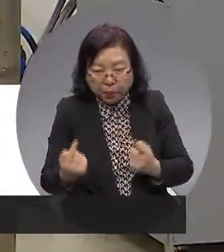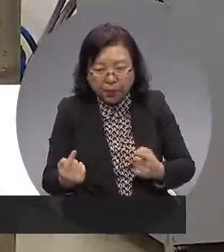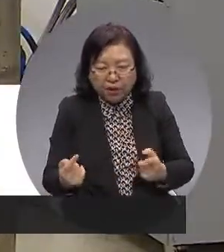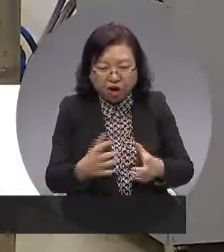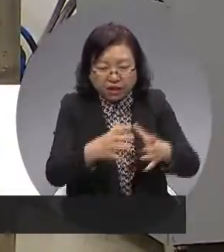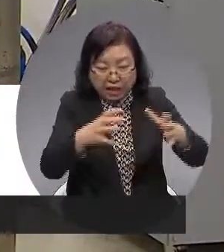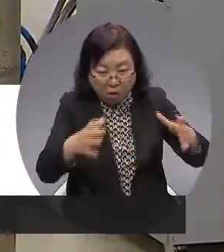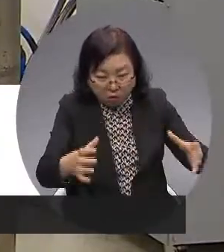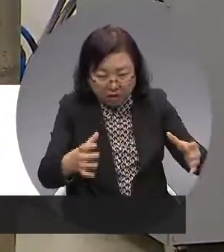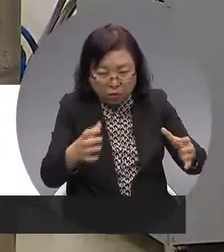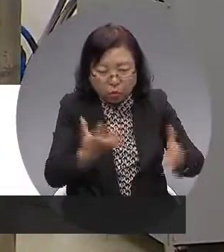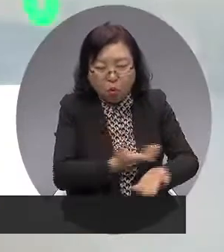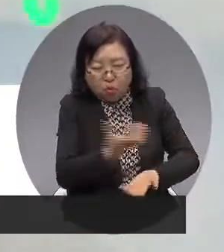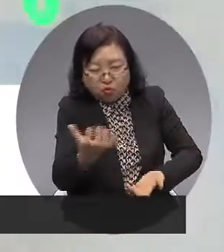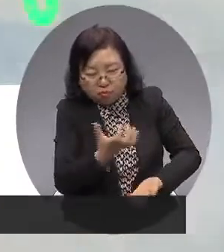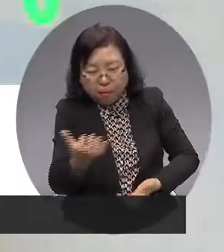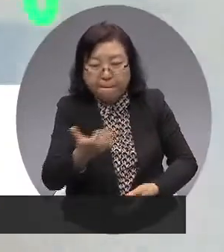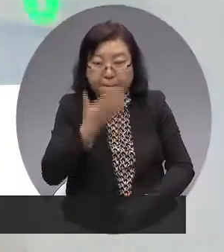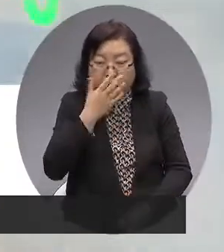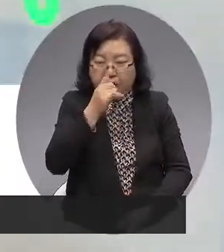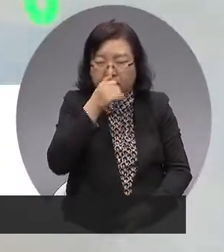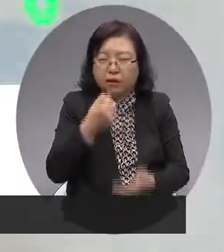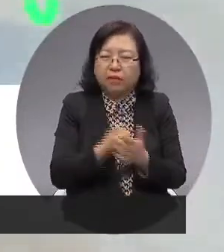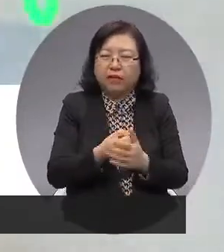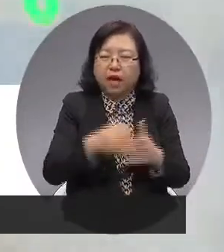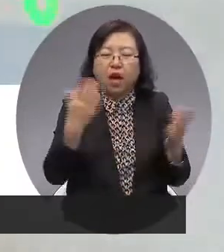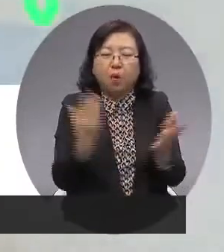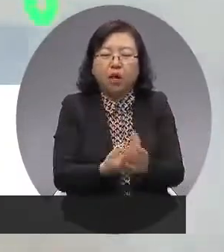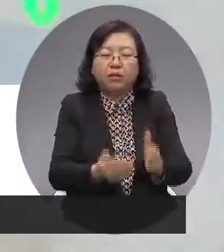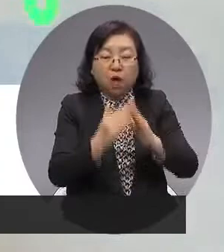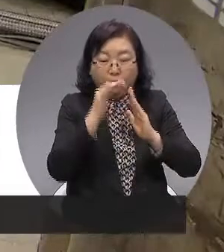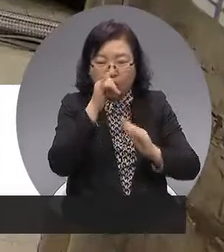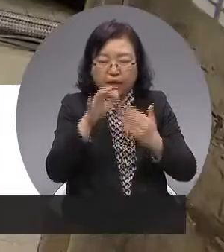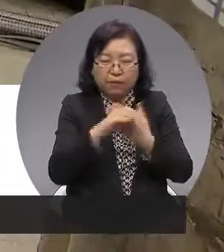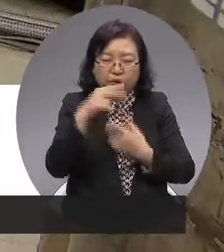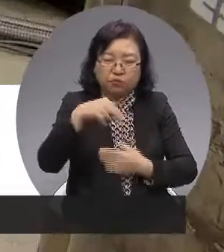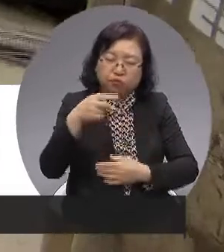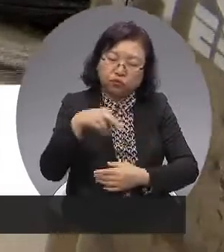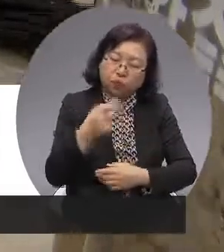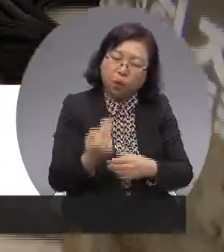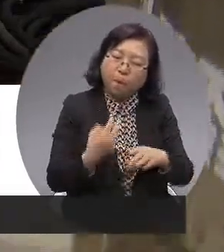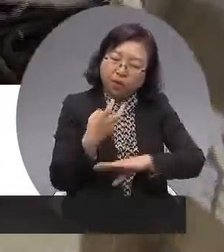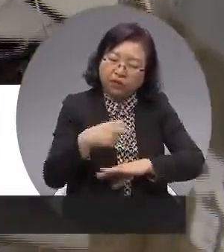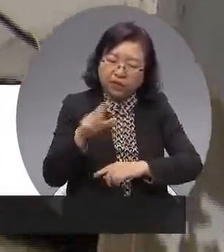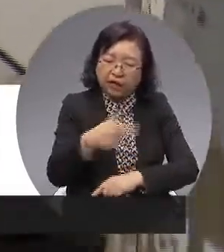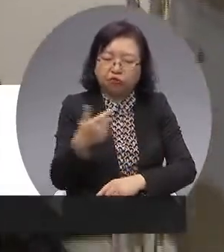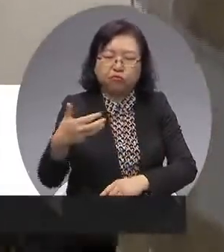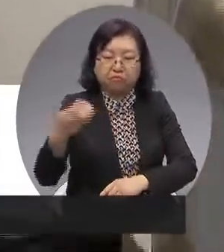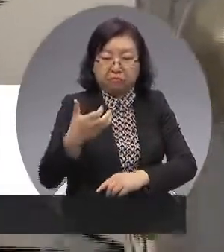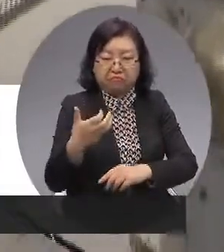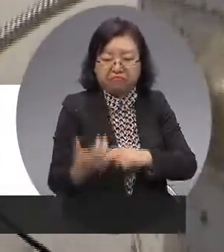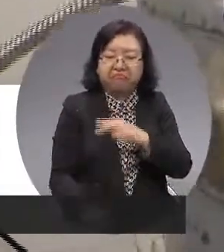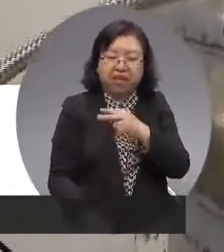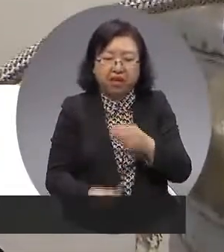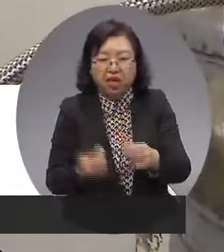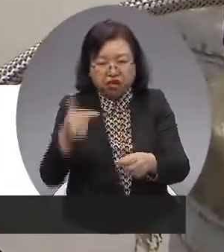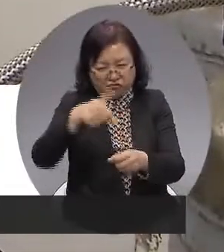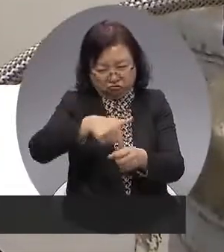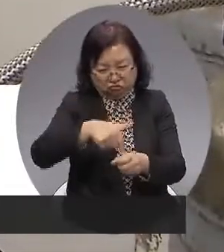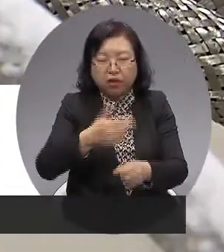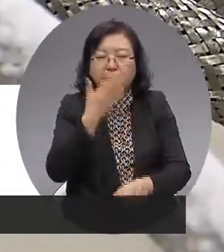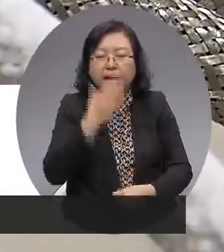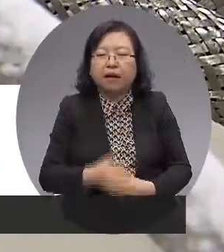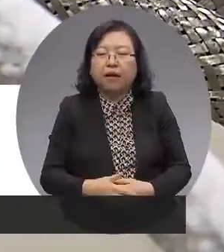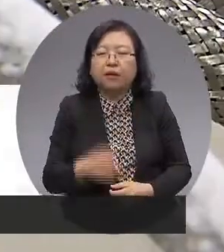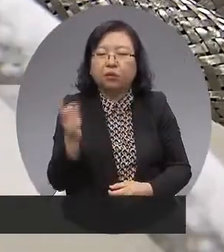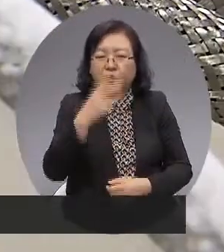저장과 이송이 가능해 이 충전소가 완공되면 수소버스를 하루 80대 이상 충전할 수 있게 됩니다.